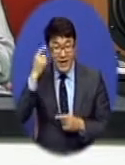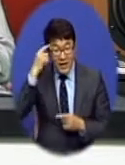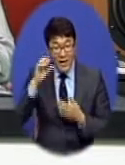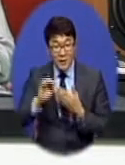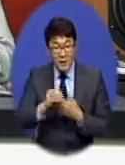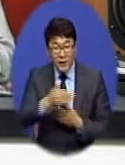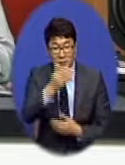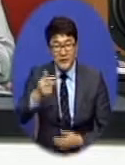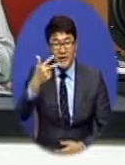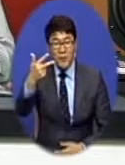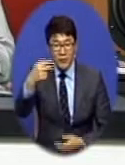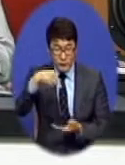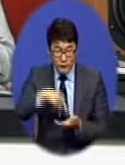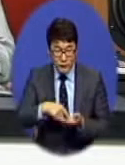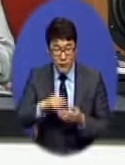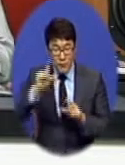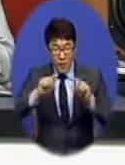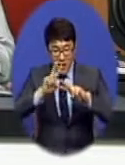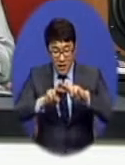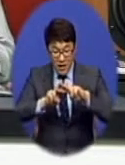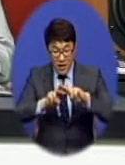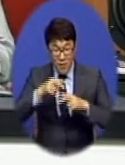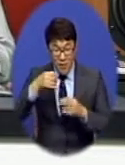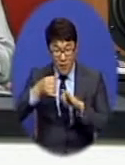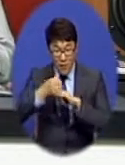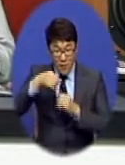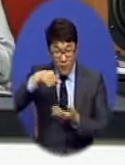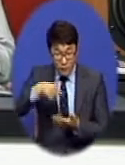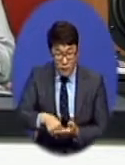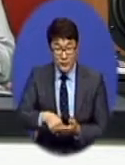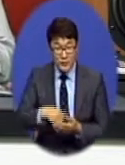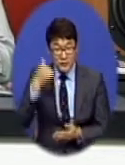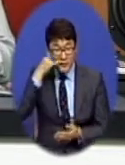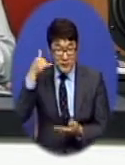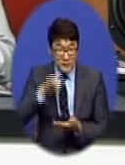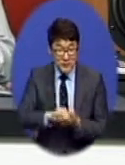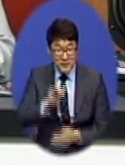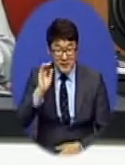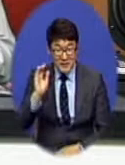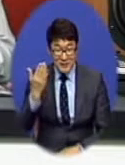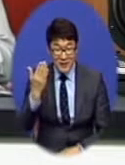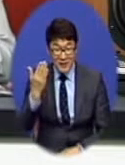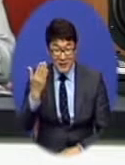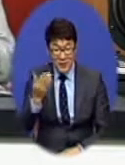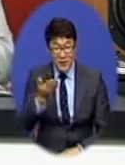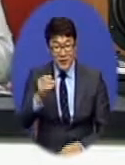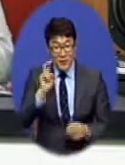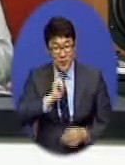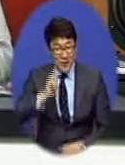생각하시면 7번을 꾹 누르시고 우물정자 꾹 누르시고 전화기 끊어주시면 시청자 심사 완료됩니다. 자 조한영 씨의